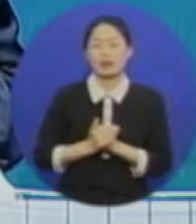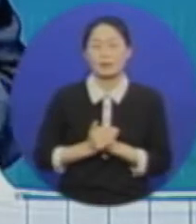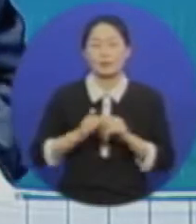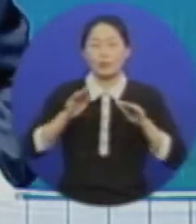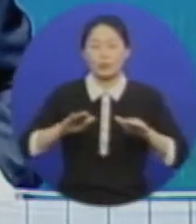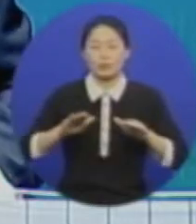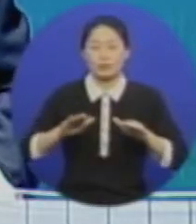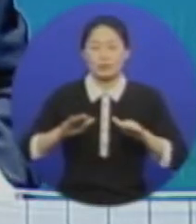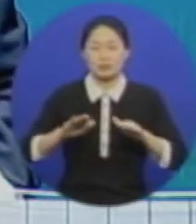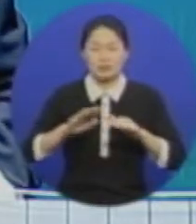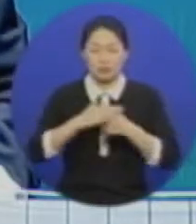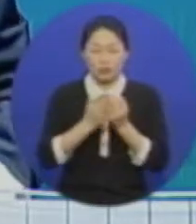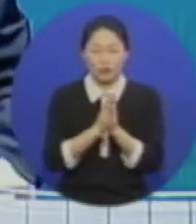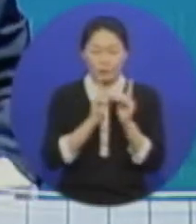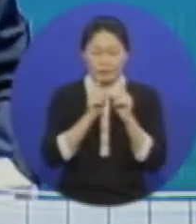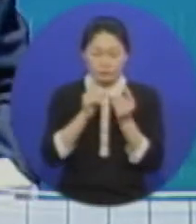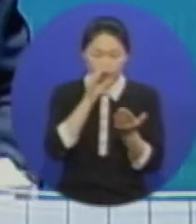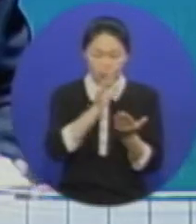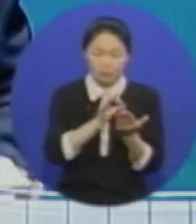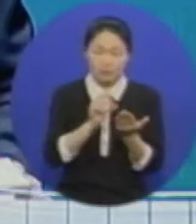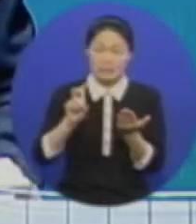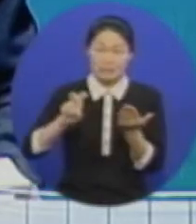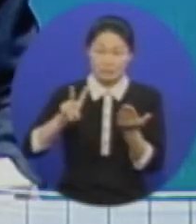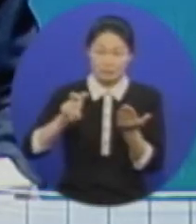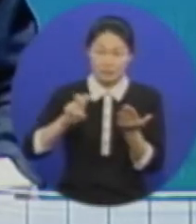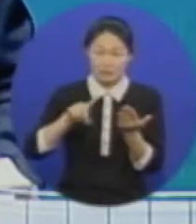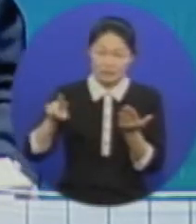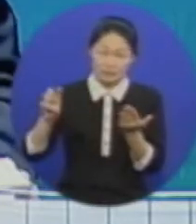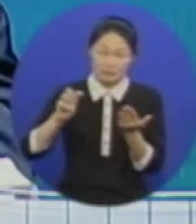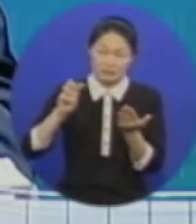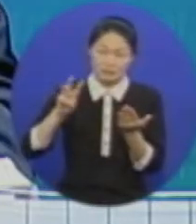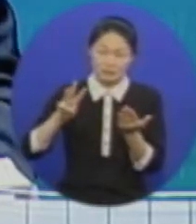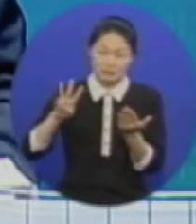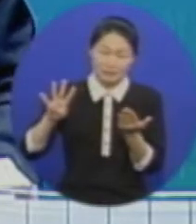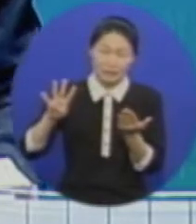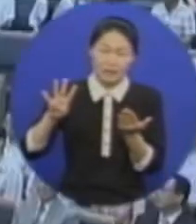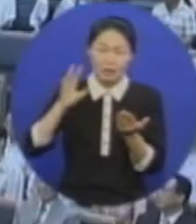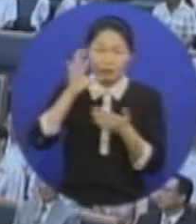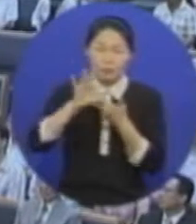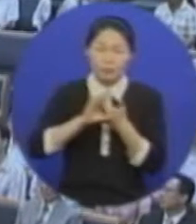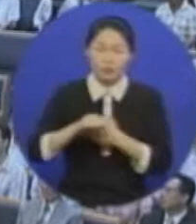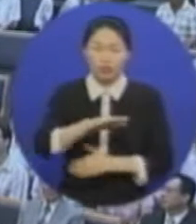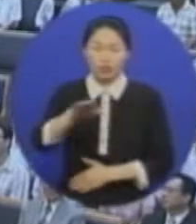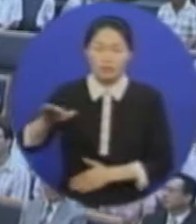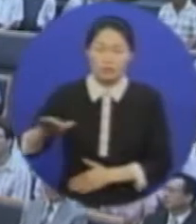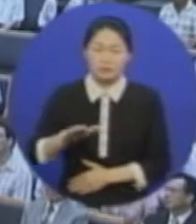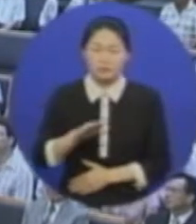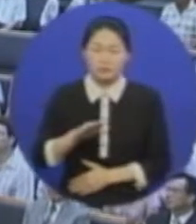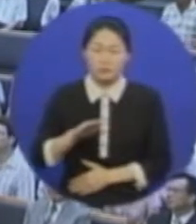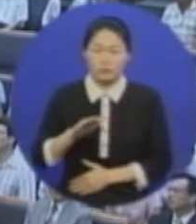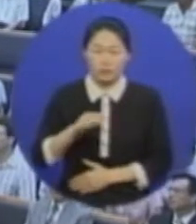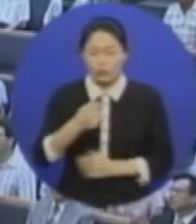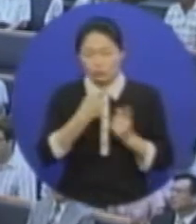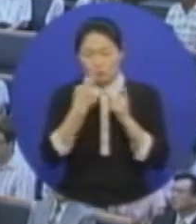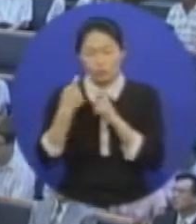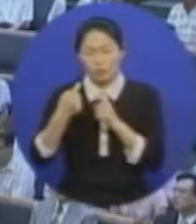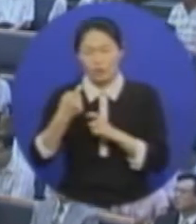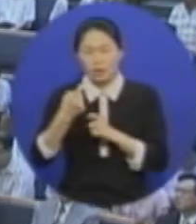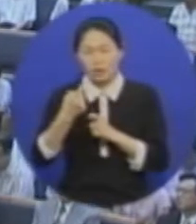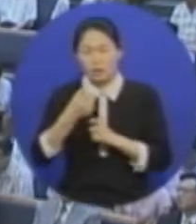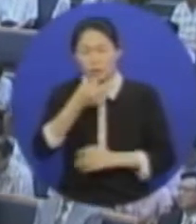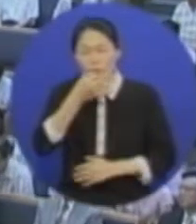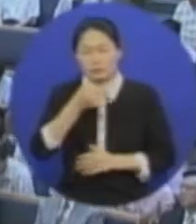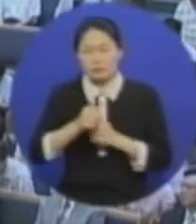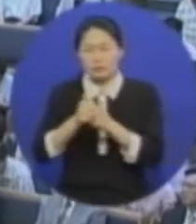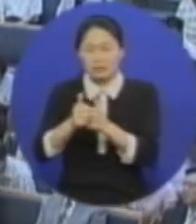오늘 본문 말씀에 22절 23절 24절 말씀에 보면 너희는 유혹의 욕심을 따라 썩어져 가는